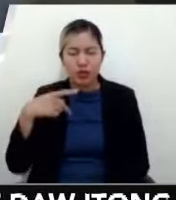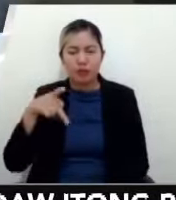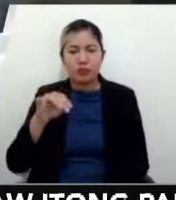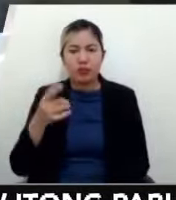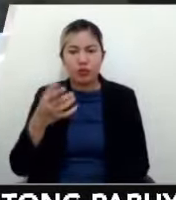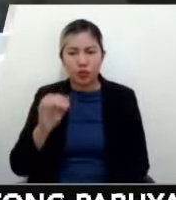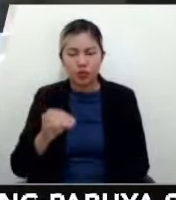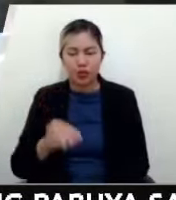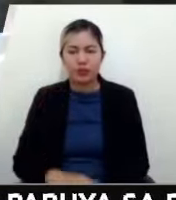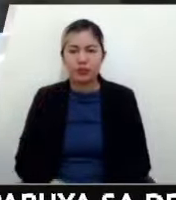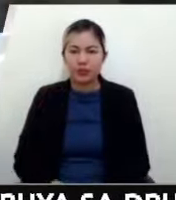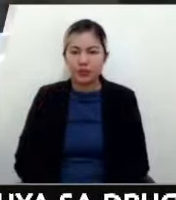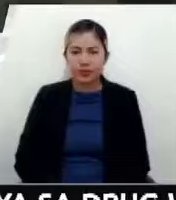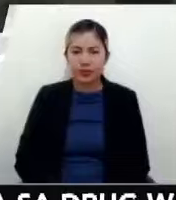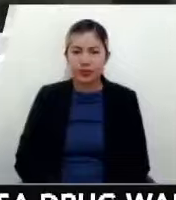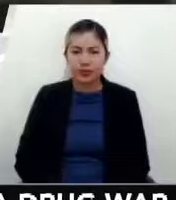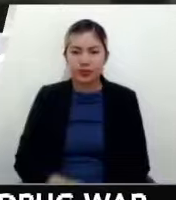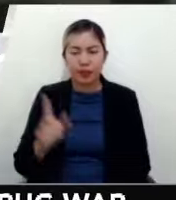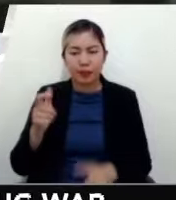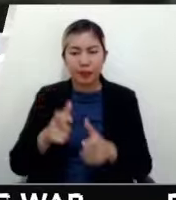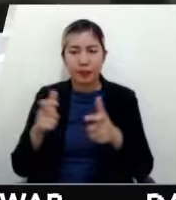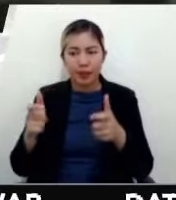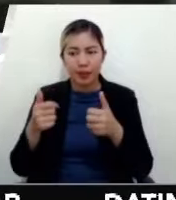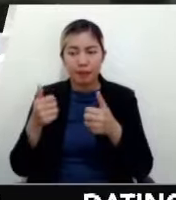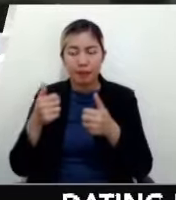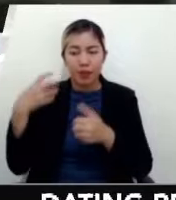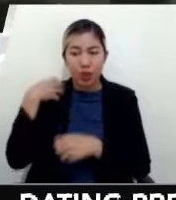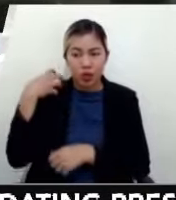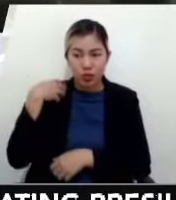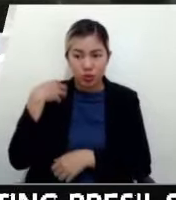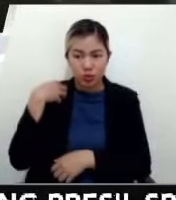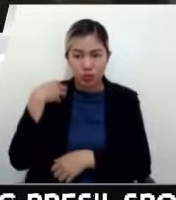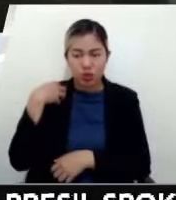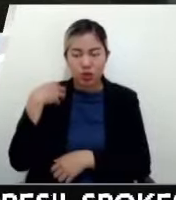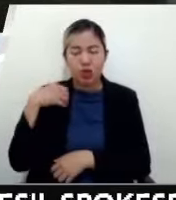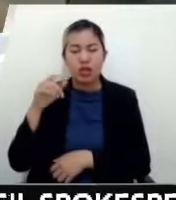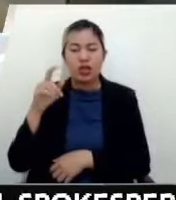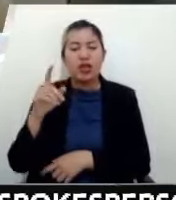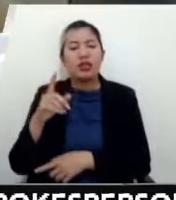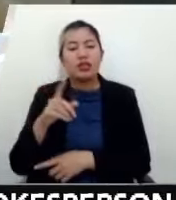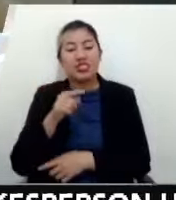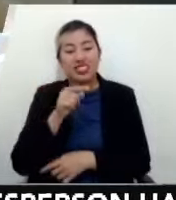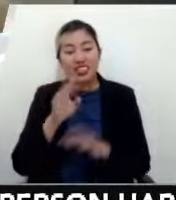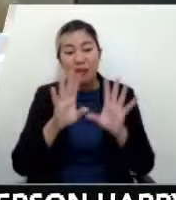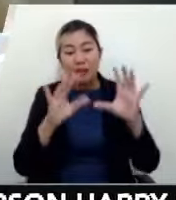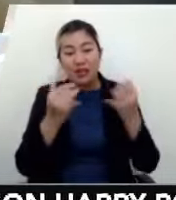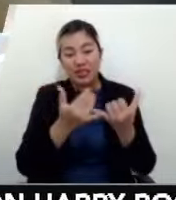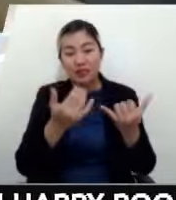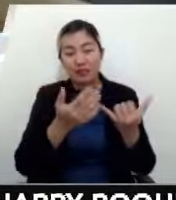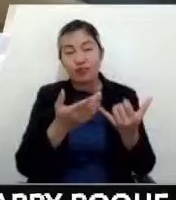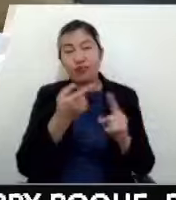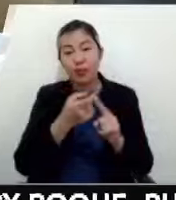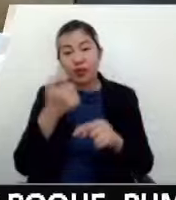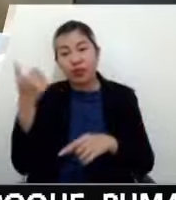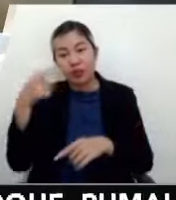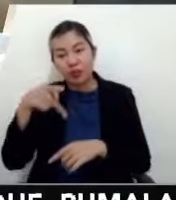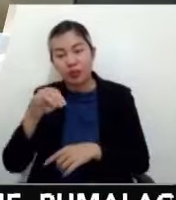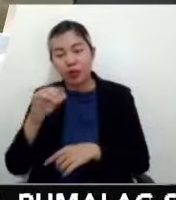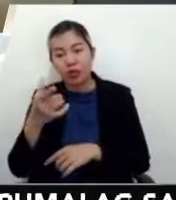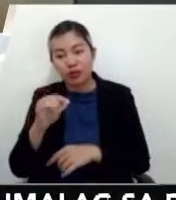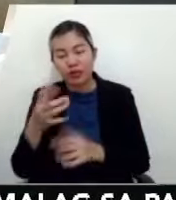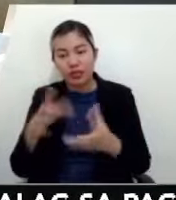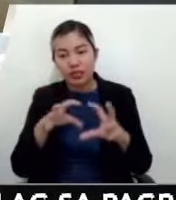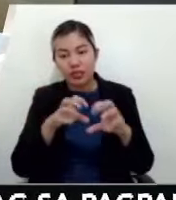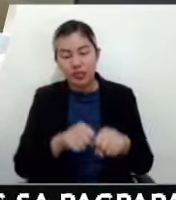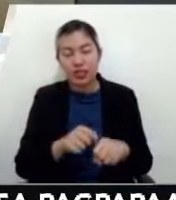Wave. Na itong New Wave naman po ay nanggaling pa sa iba pang mga Pogo na dati ng mga na-raid. Meron kasi kaming reasonable ground to believe na yung New